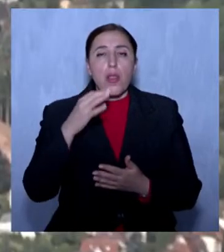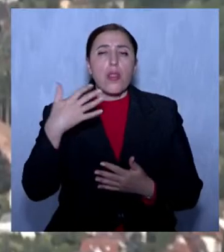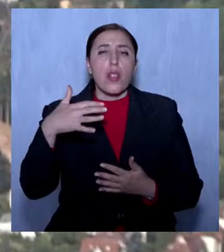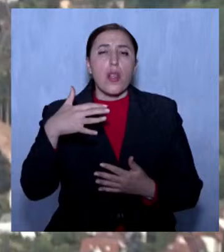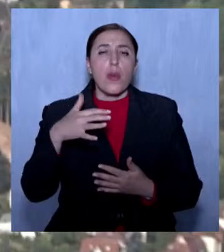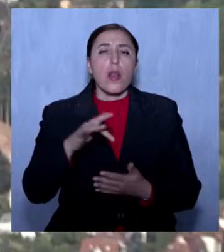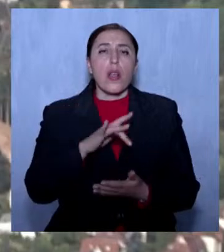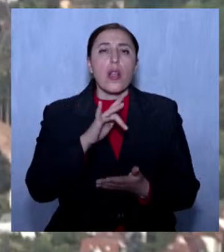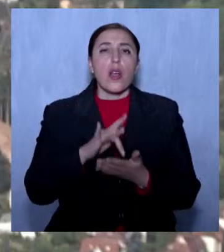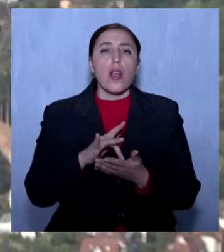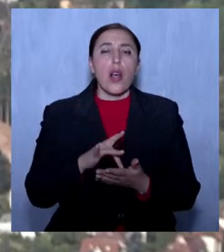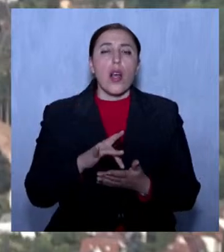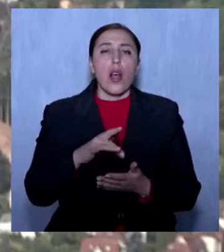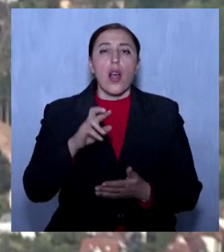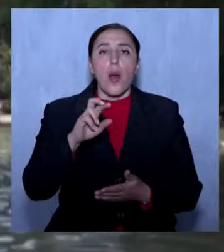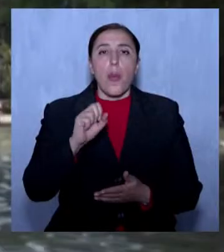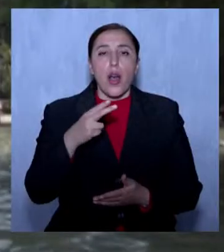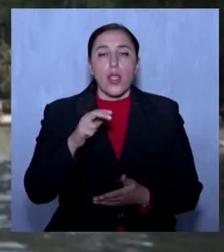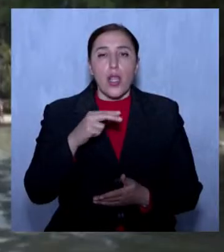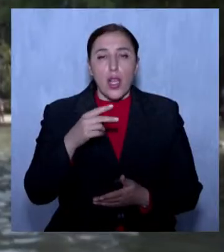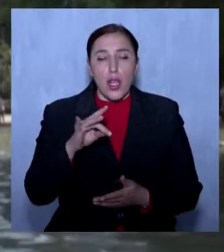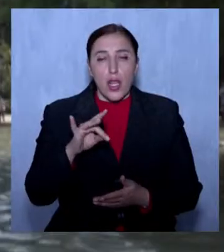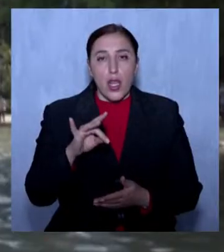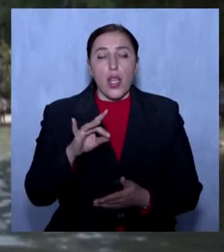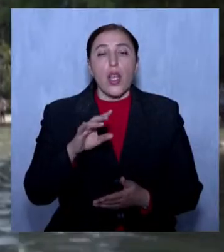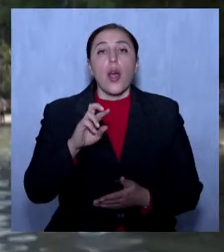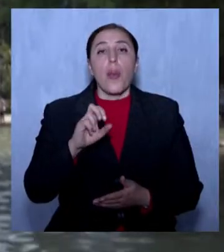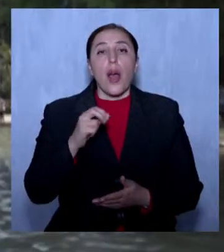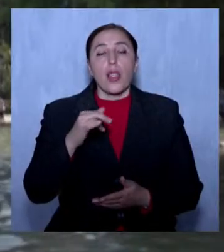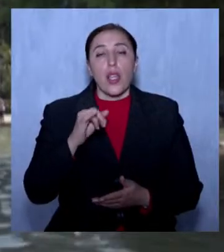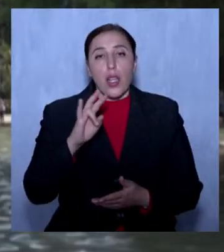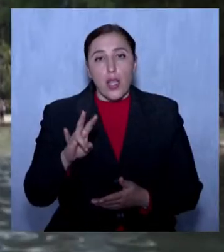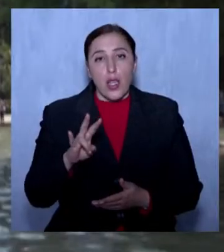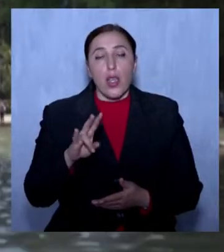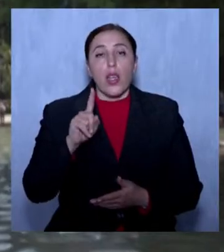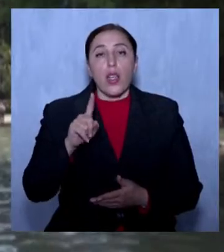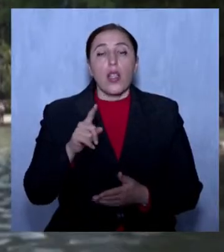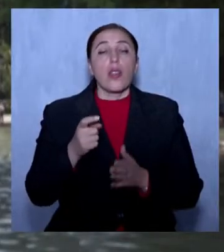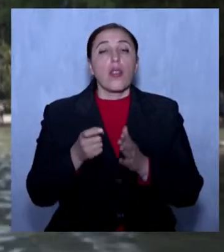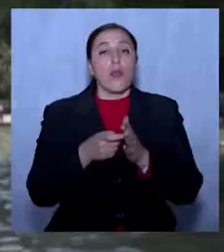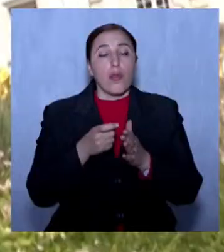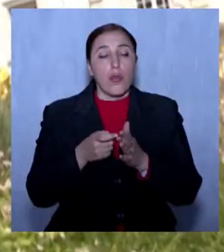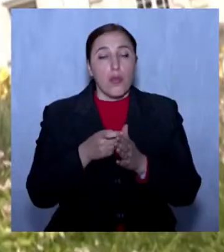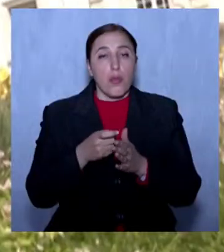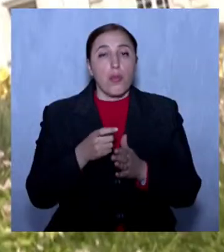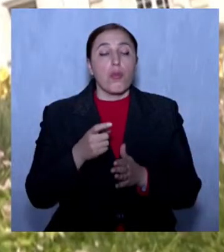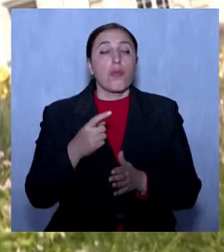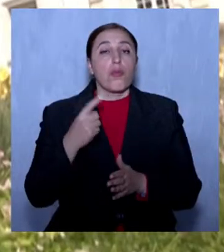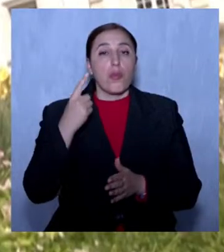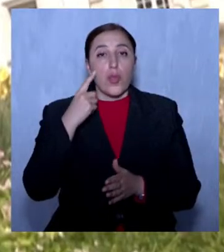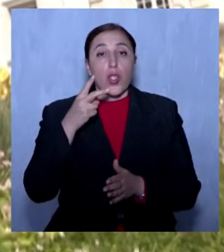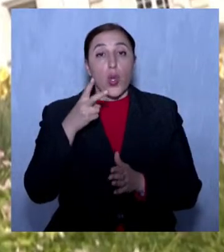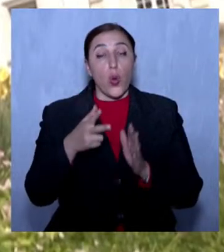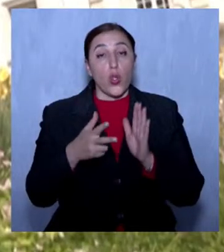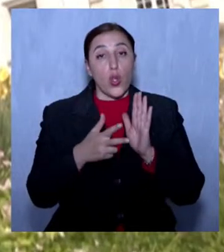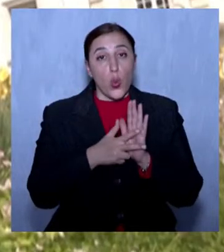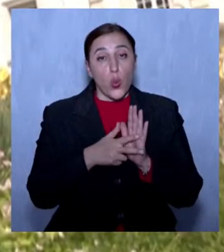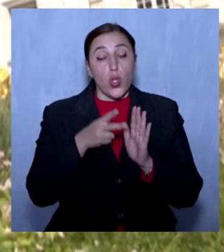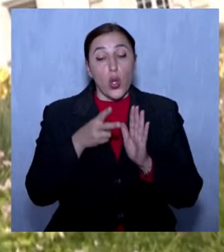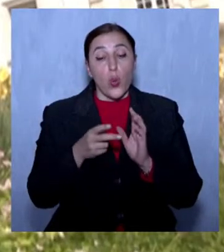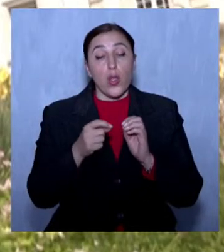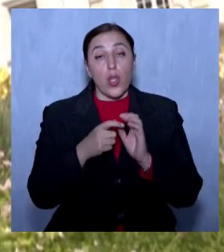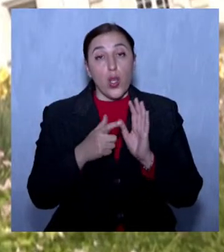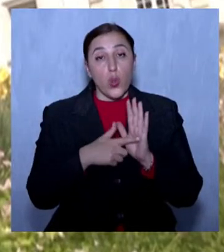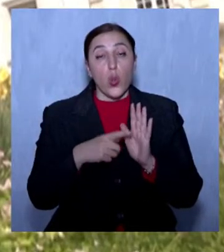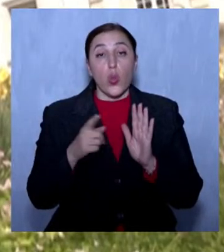կուրորտային Բադեն-Բադեն։ ՀԿՑ-ից այսօր հայտնեցին, որ նյութերի նախապատրաստման ընթացքում տվյալներ են ստացվել, որ 2008-ից